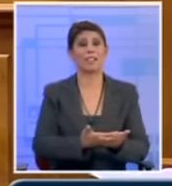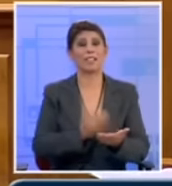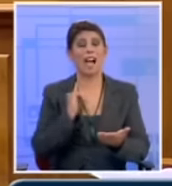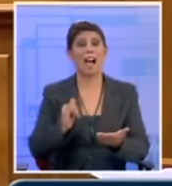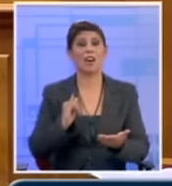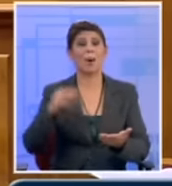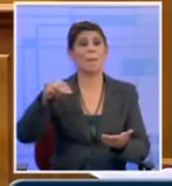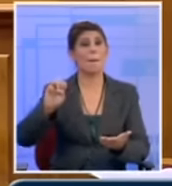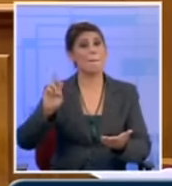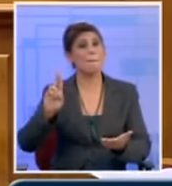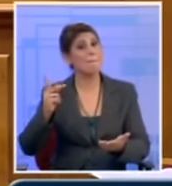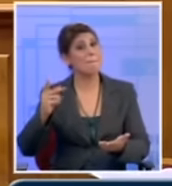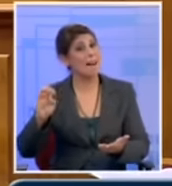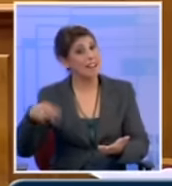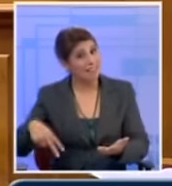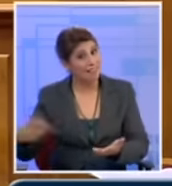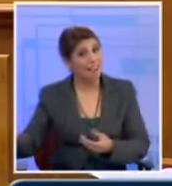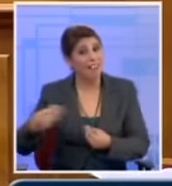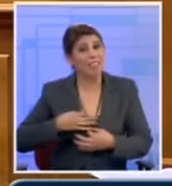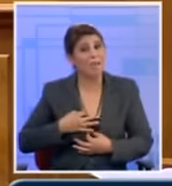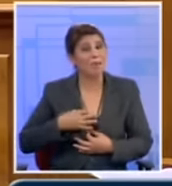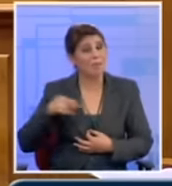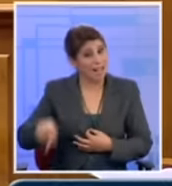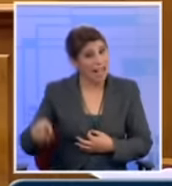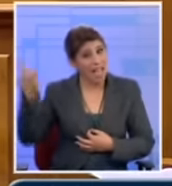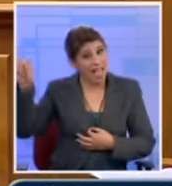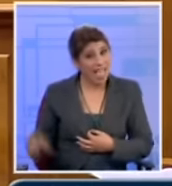καγκελάριος Μέρκελ και το θέτετε εσείς στο Ελληνικό Κοινοβούλιο.